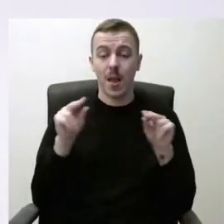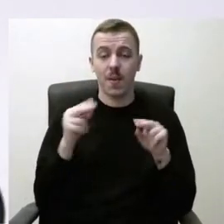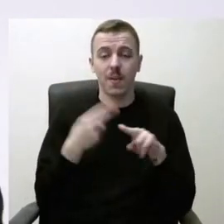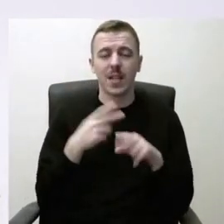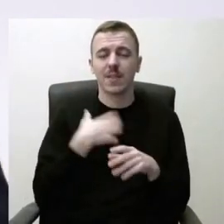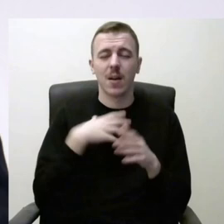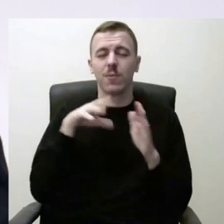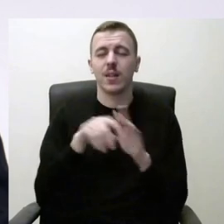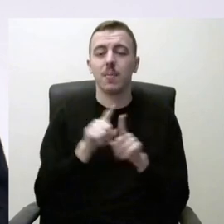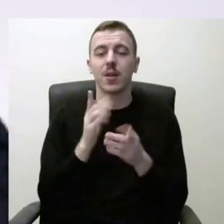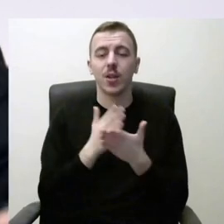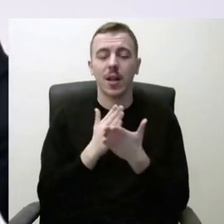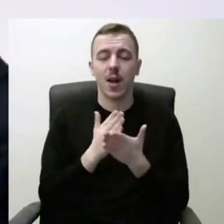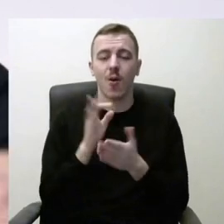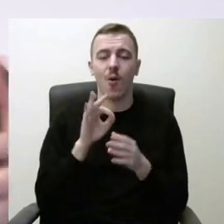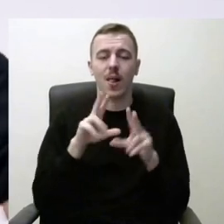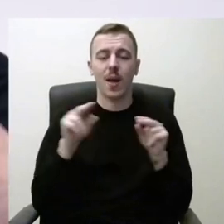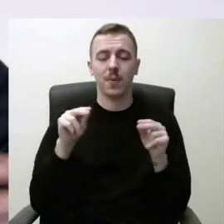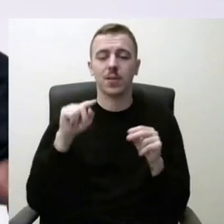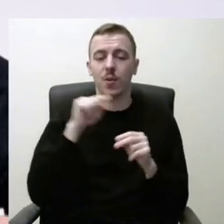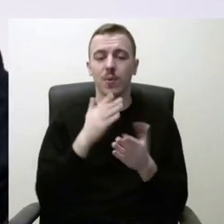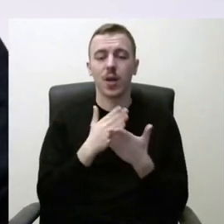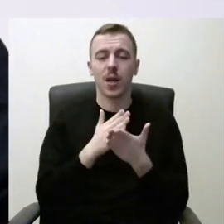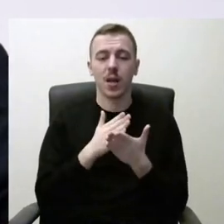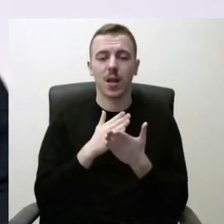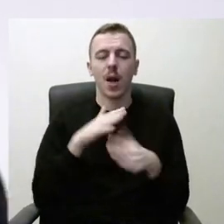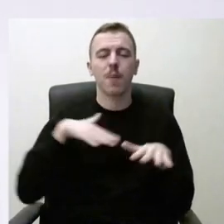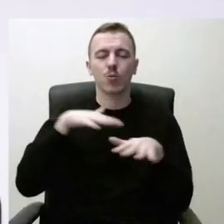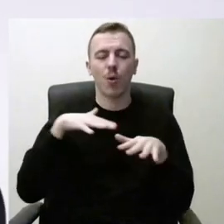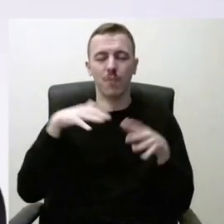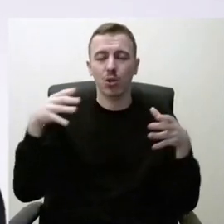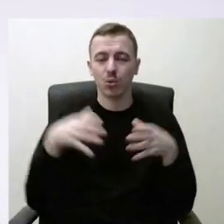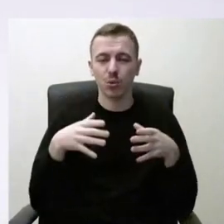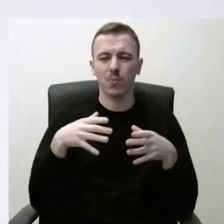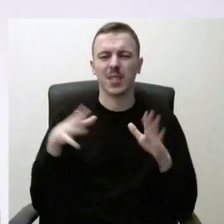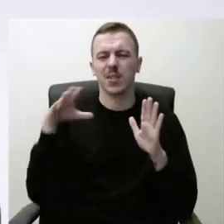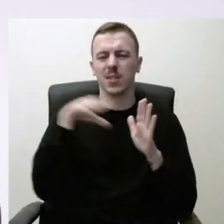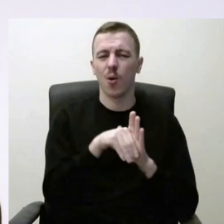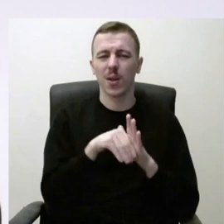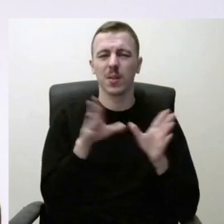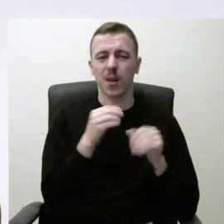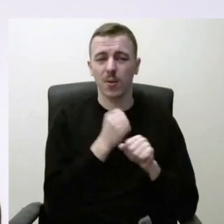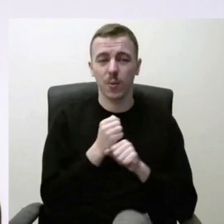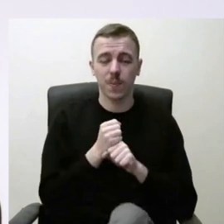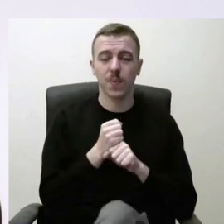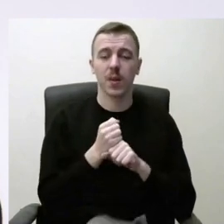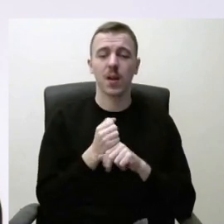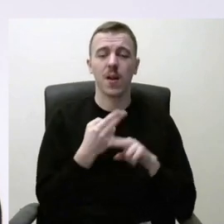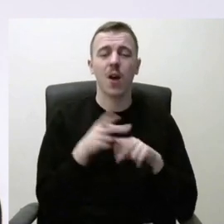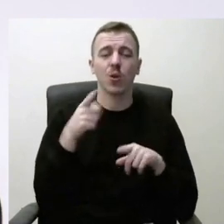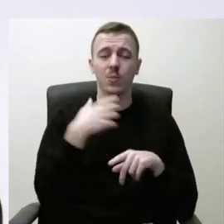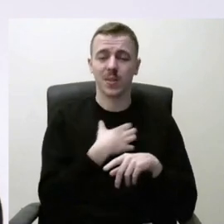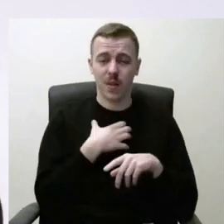elementų laimės ekonomikos yra bendruomeniškumas, įsitraukimas. Ar jums svarbu, kad